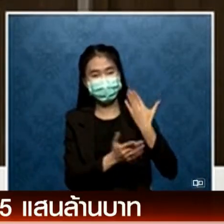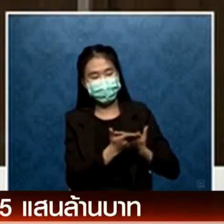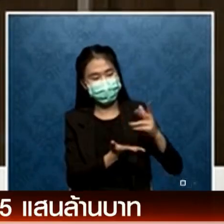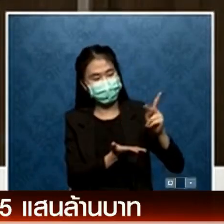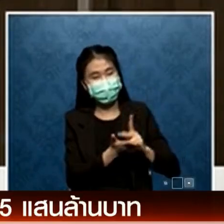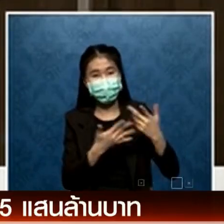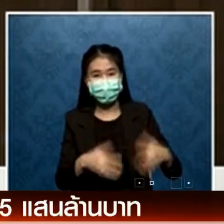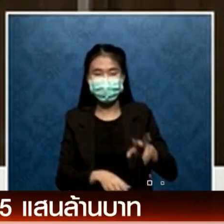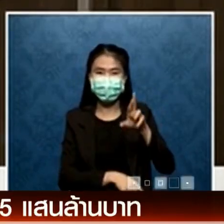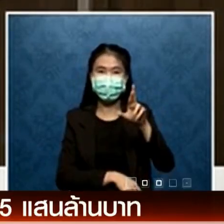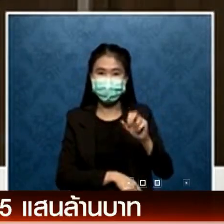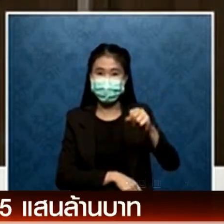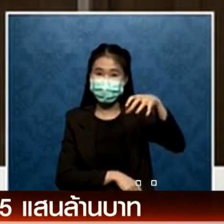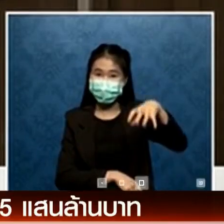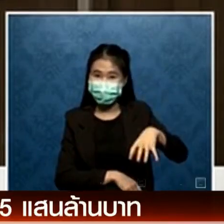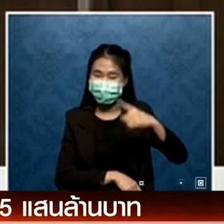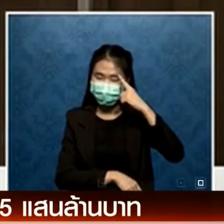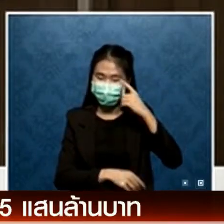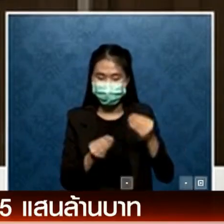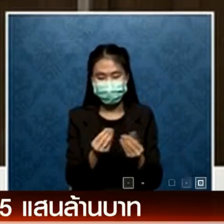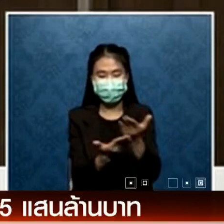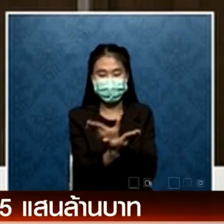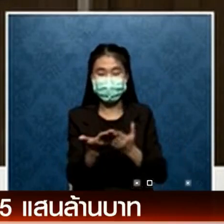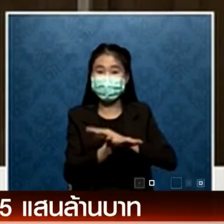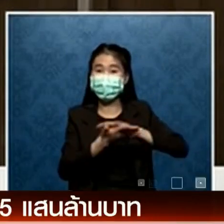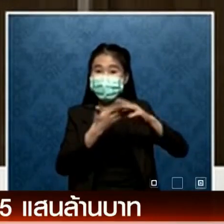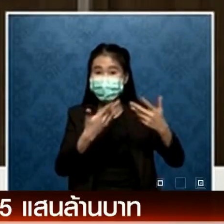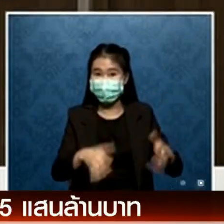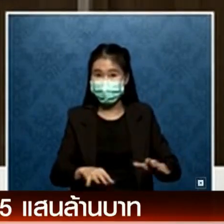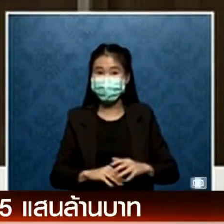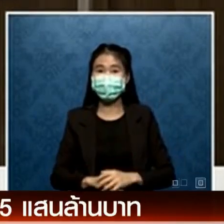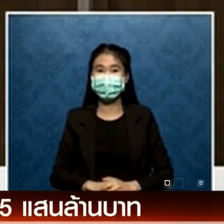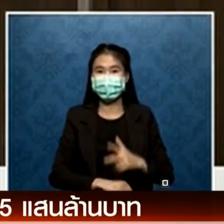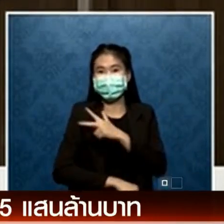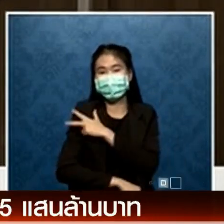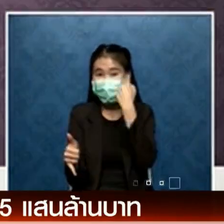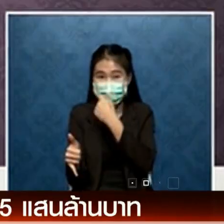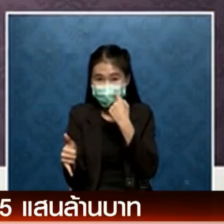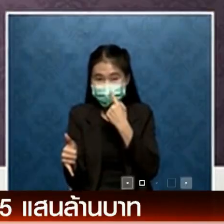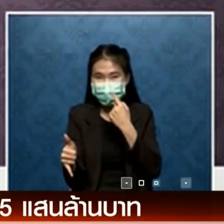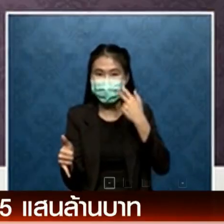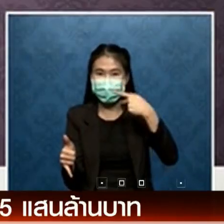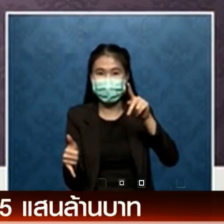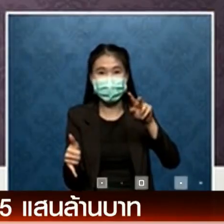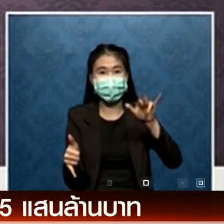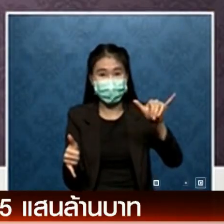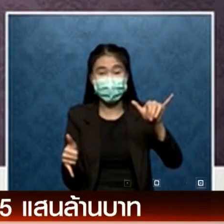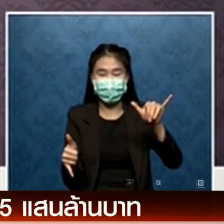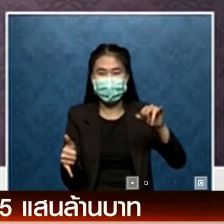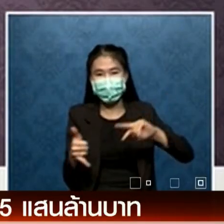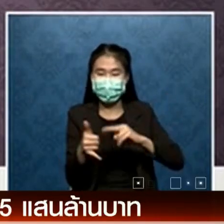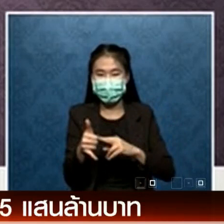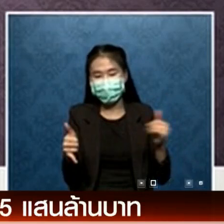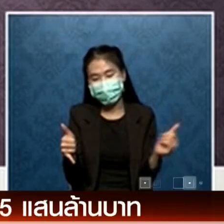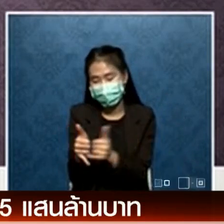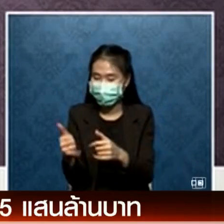และการใช้จ่ายเงินกู้1ล้านล้านบาทเมื่อปีที่ผ่านมาก็ไม่สามารถฟื้นฟูสภาพเศรษฐกิจได้ฝ่ายค้านจึงไม่สามารถอนุมัติ